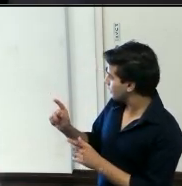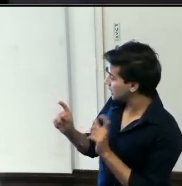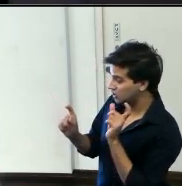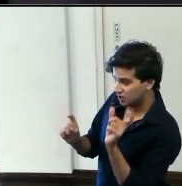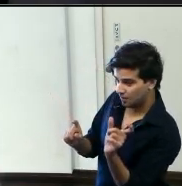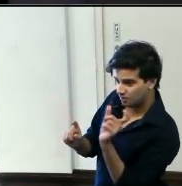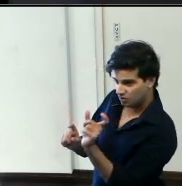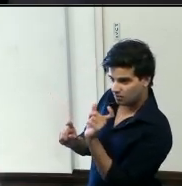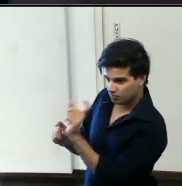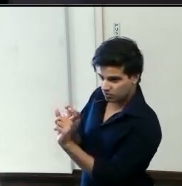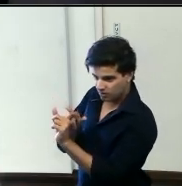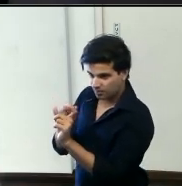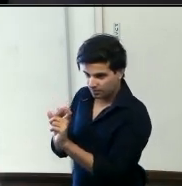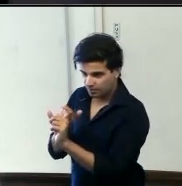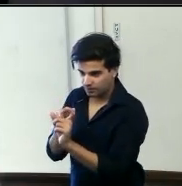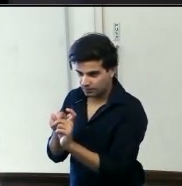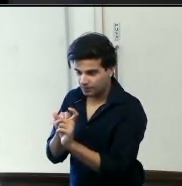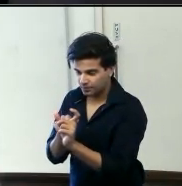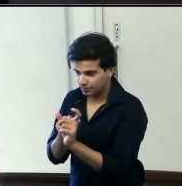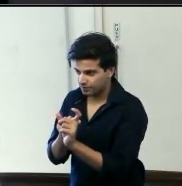ಶಬ್ದಗಳು ಯಾತಕ್ಕೆ ಹೀಗೆ?